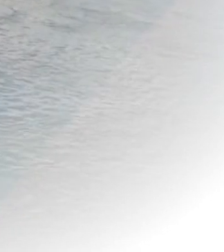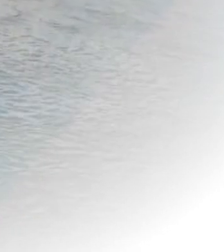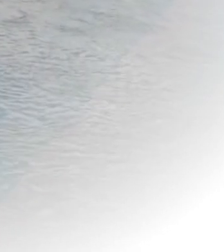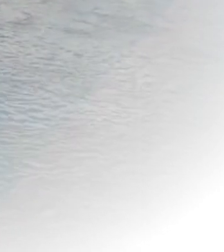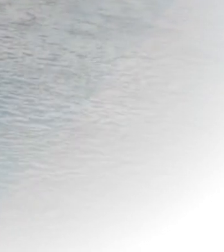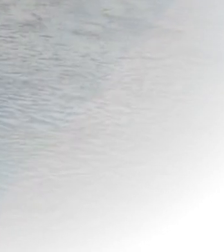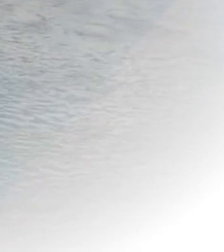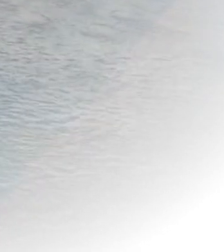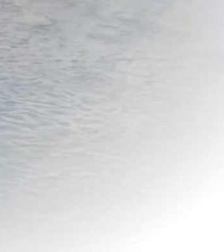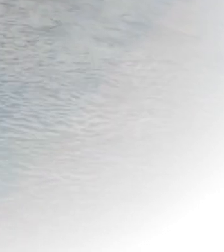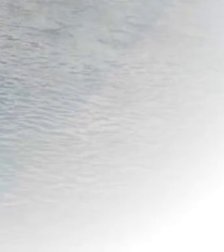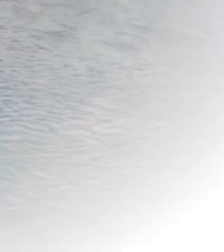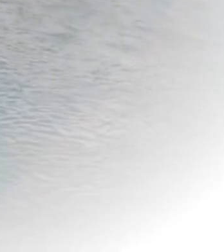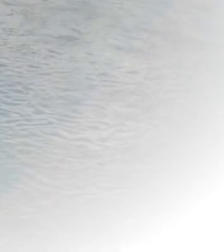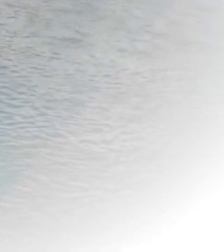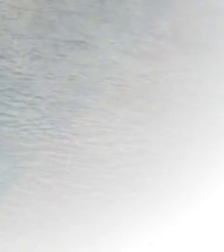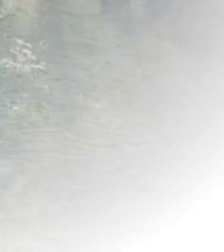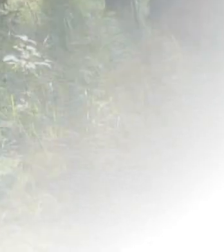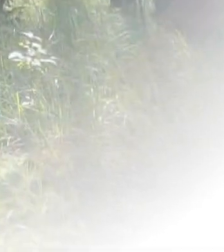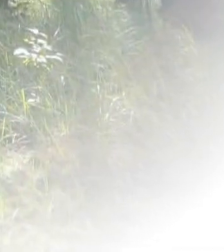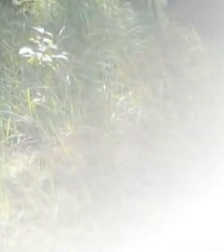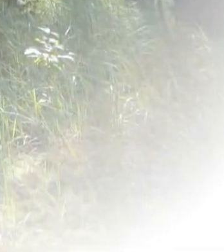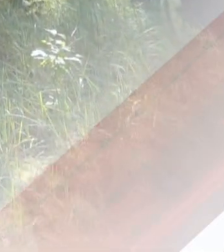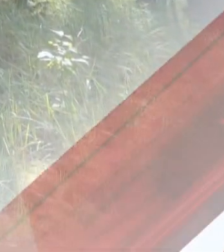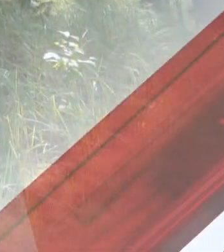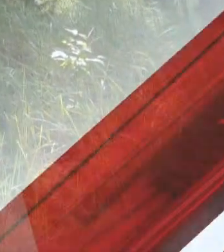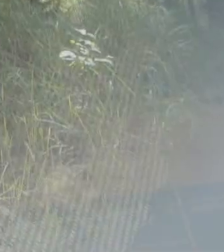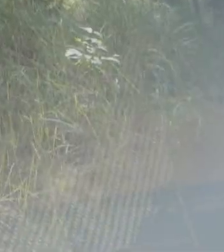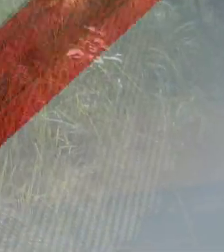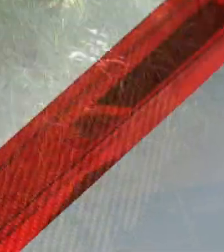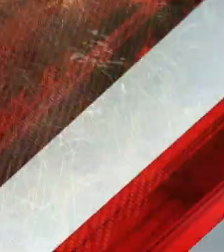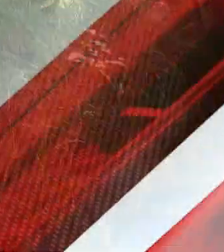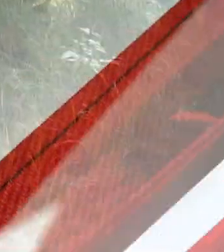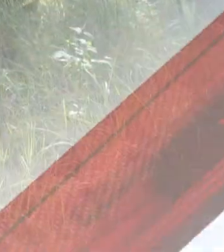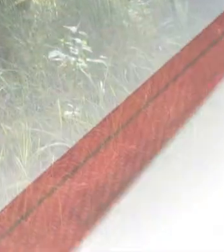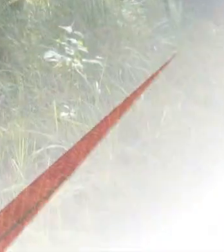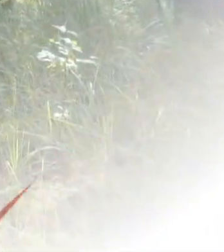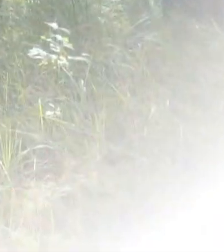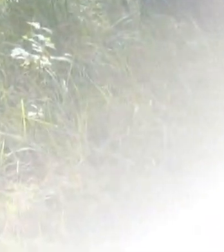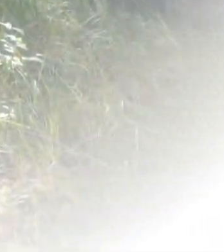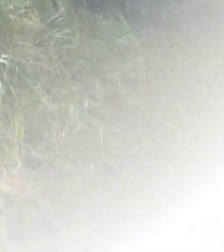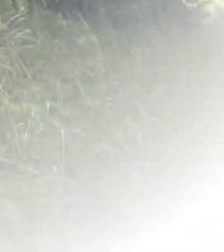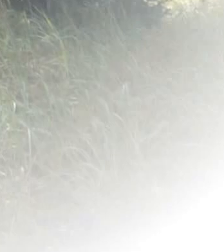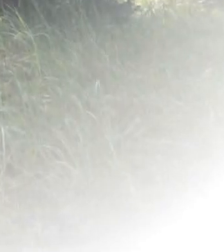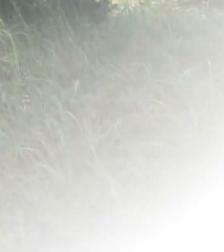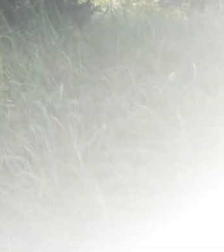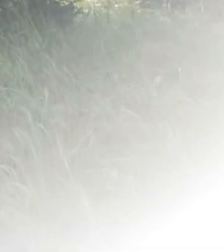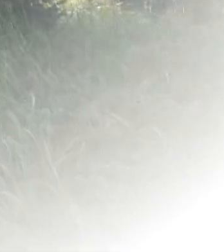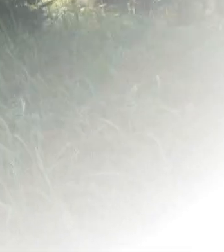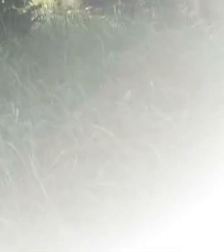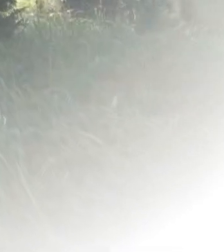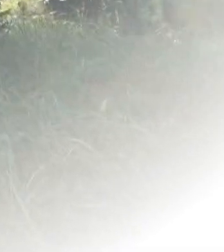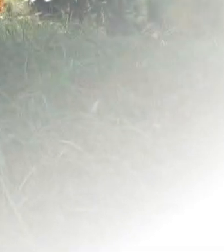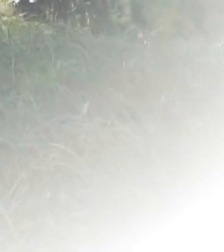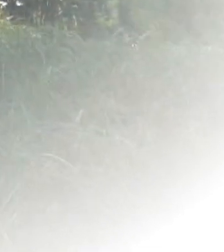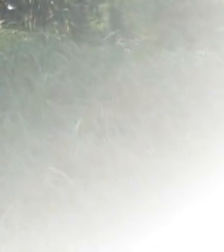поджигается 24 день месяц нового цикла четвер будет нейтральным и одно с на пассивным